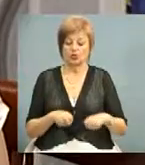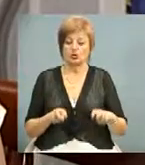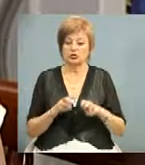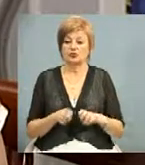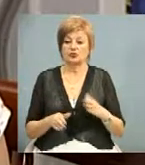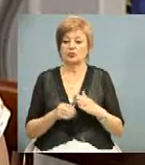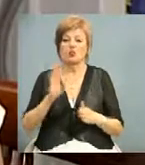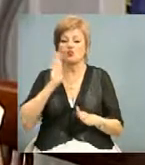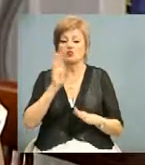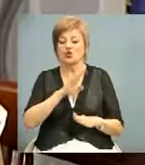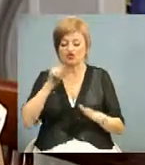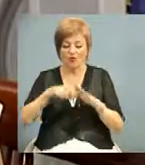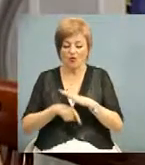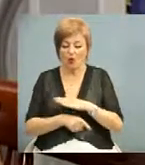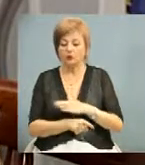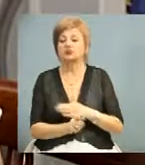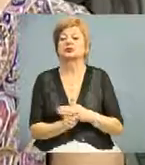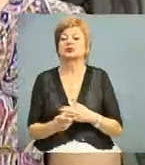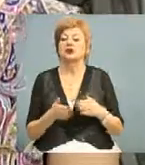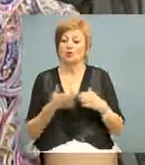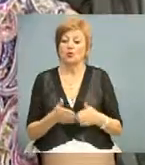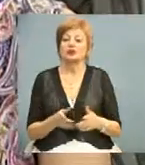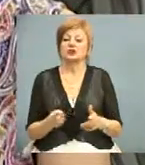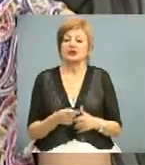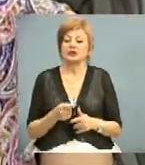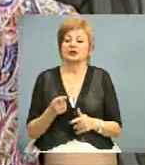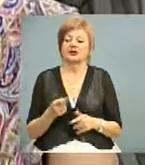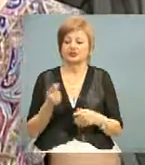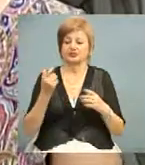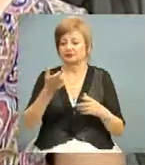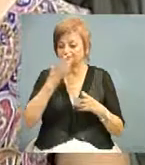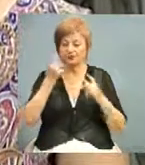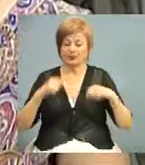допомогою підводних лодок. Так, або водолазів, наприклад, вони